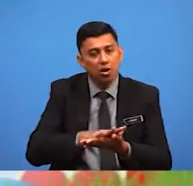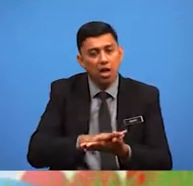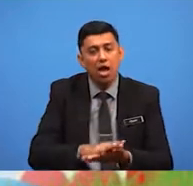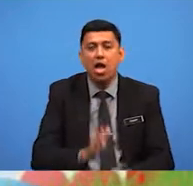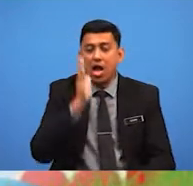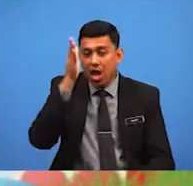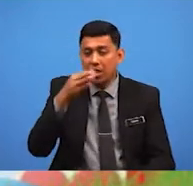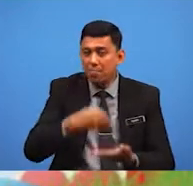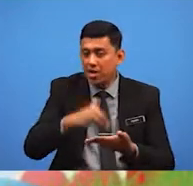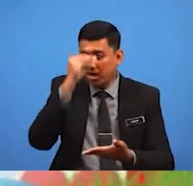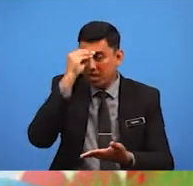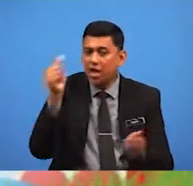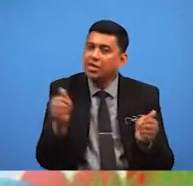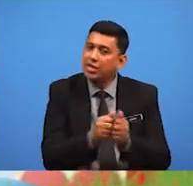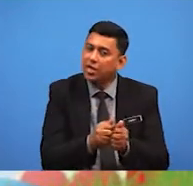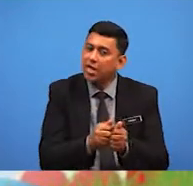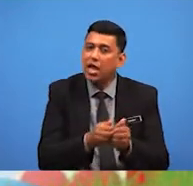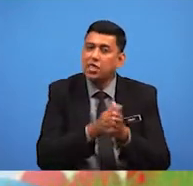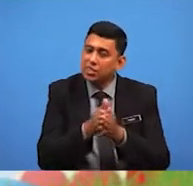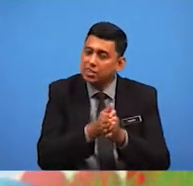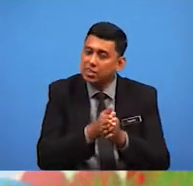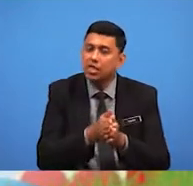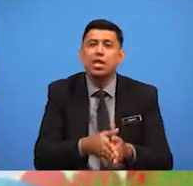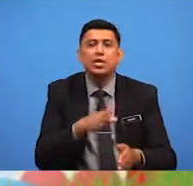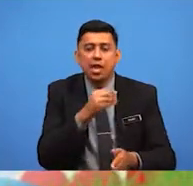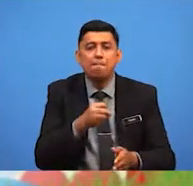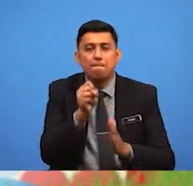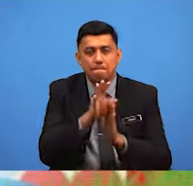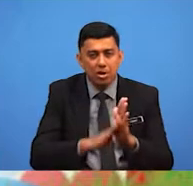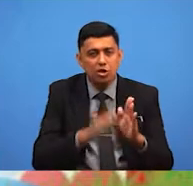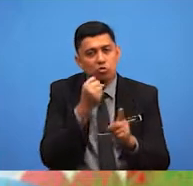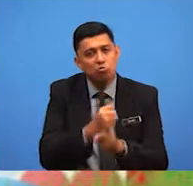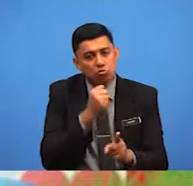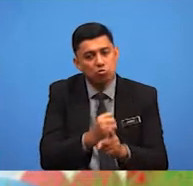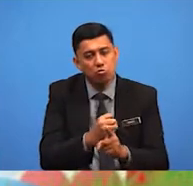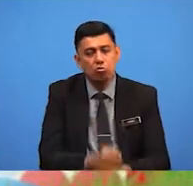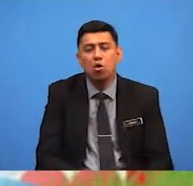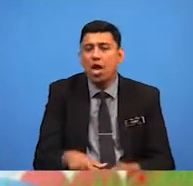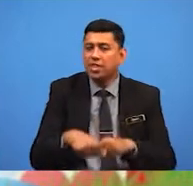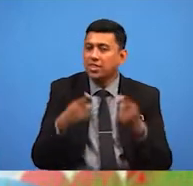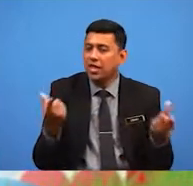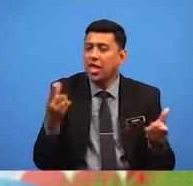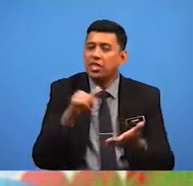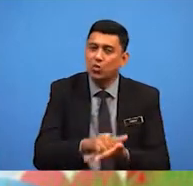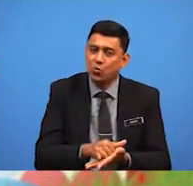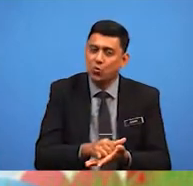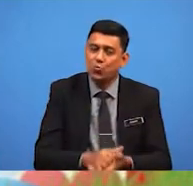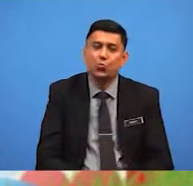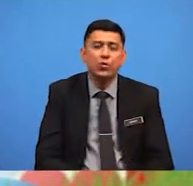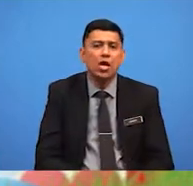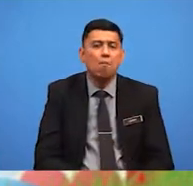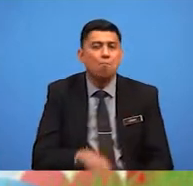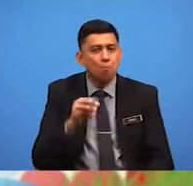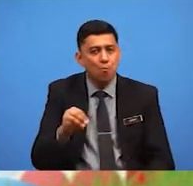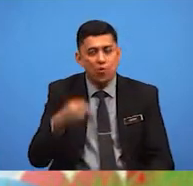akan belajar dengan tekun dan bersungguh-sungguh. Selain itu, murid